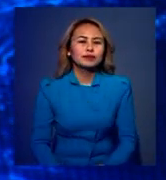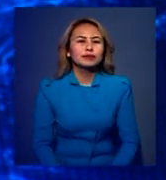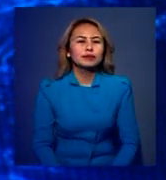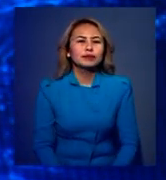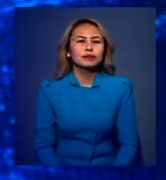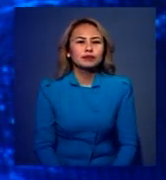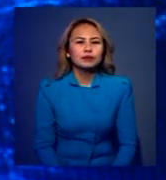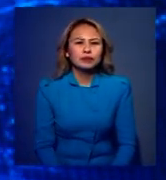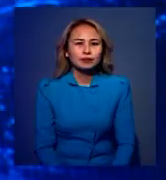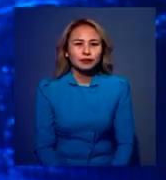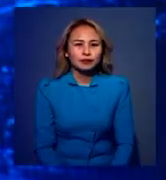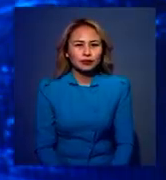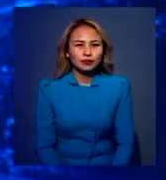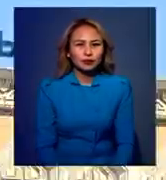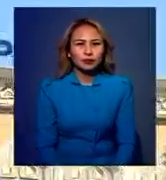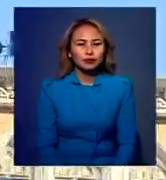Сейілханұлы сөз алады.